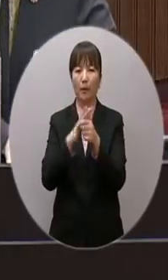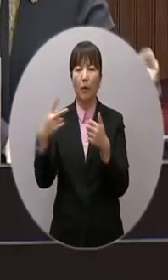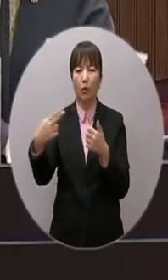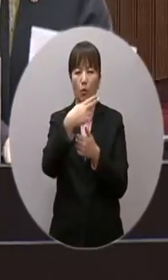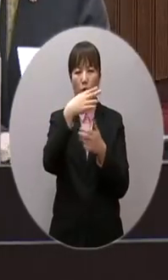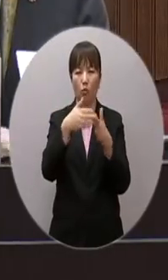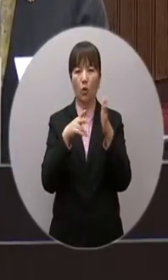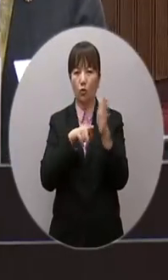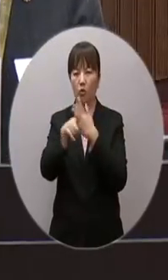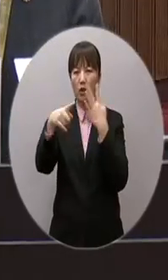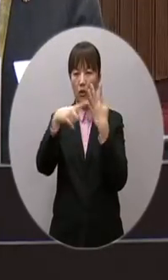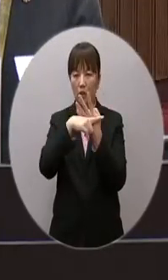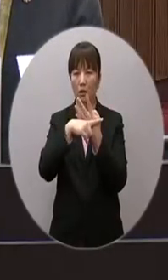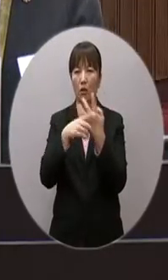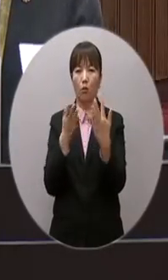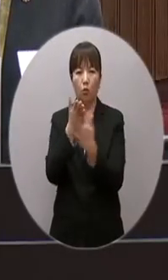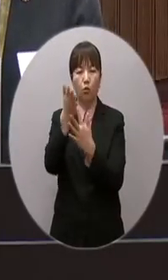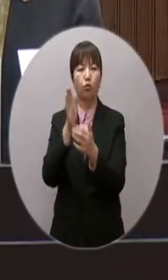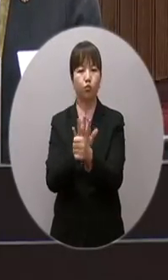专业的角度介入吧。